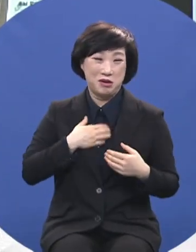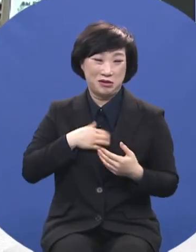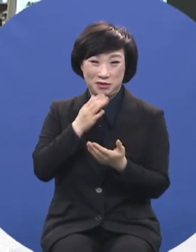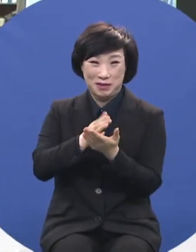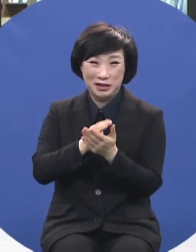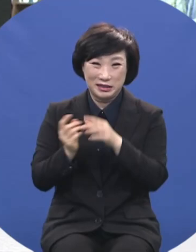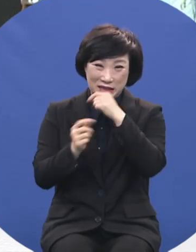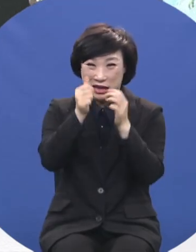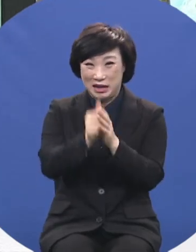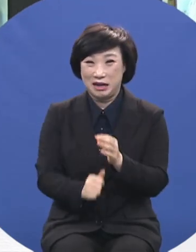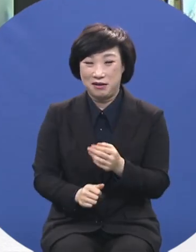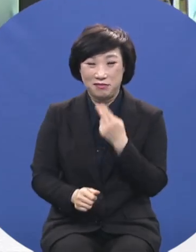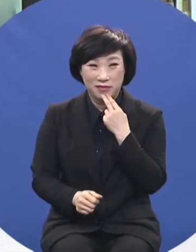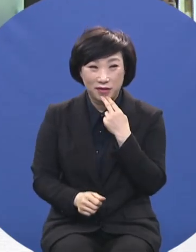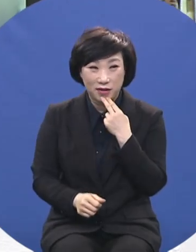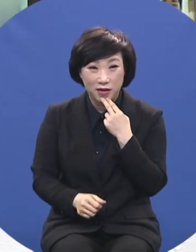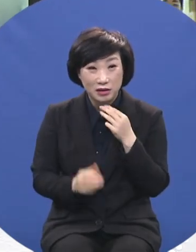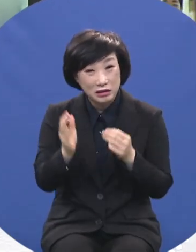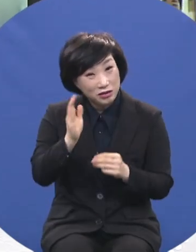이 정도요?